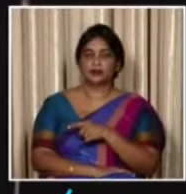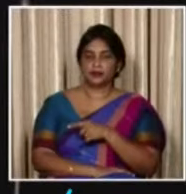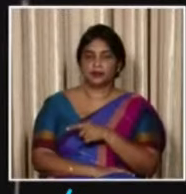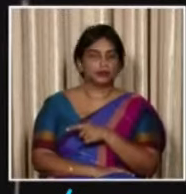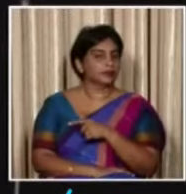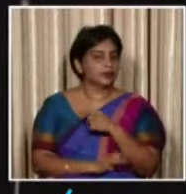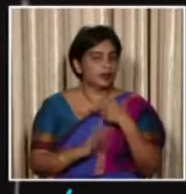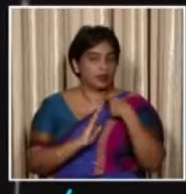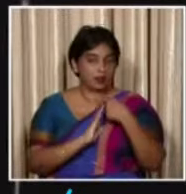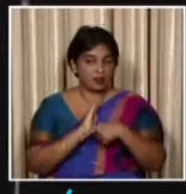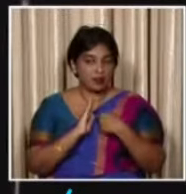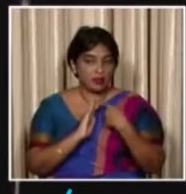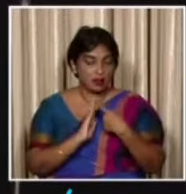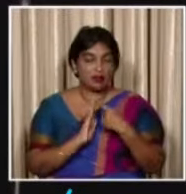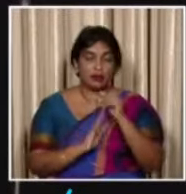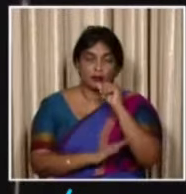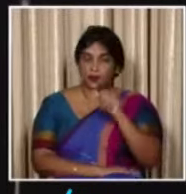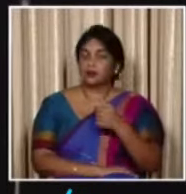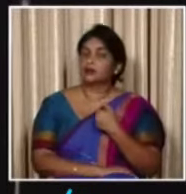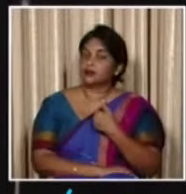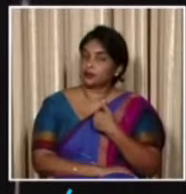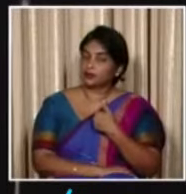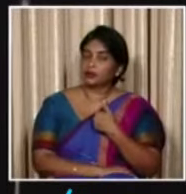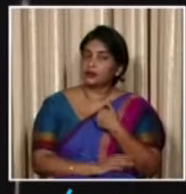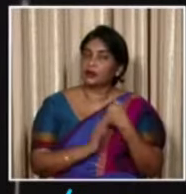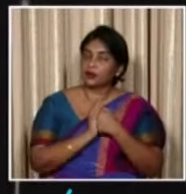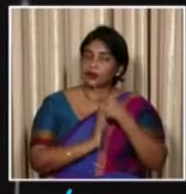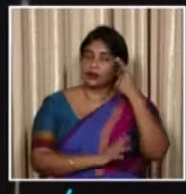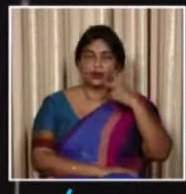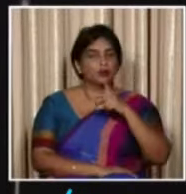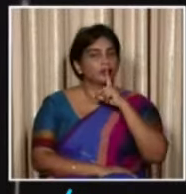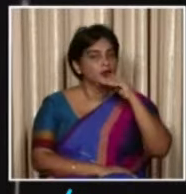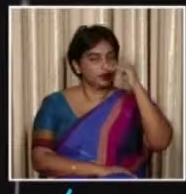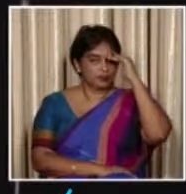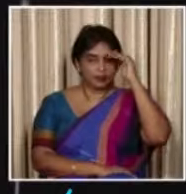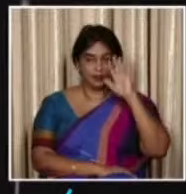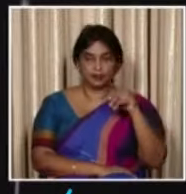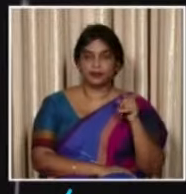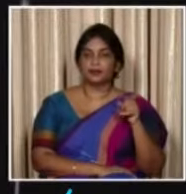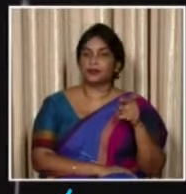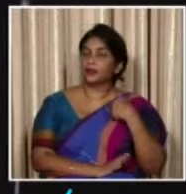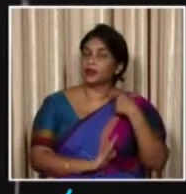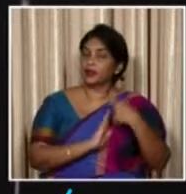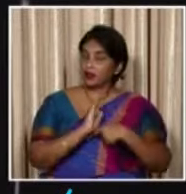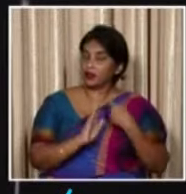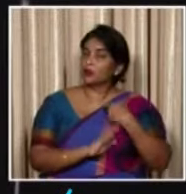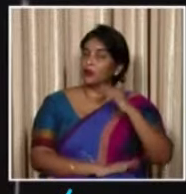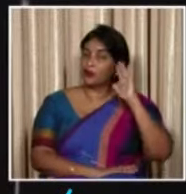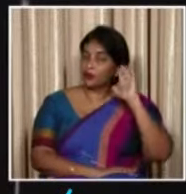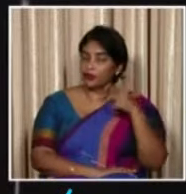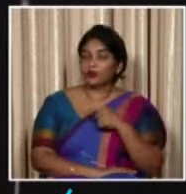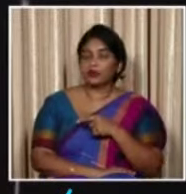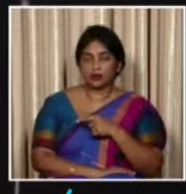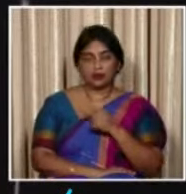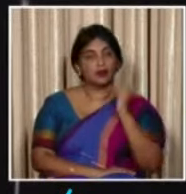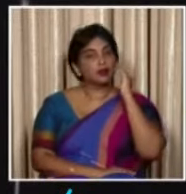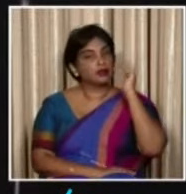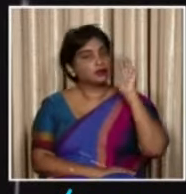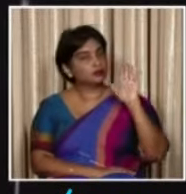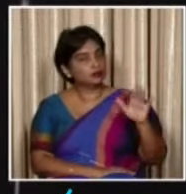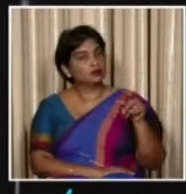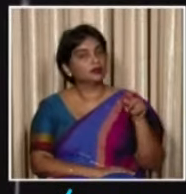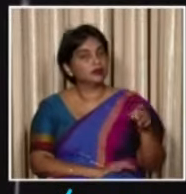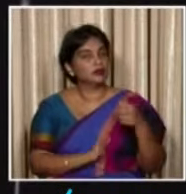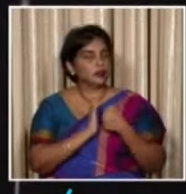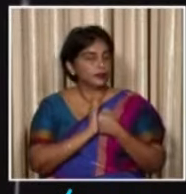අපේ රට ගත්තොත් අත්ත වශයෙන්ම ගරු නියෝජ්‍ය කතාරාගතුමනි අපේ රට විශේෂයෙන්ම කාන්තාවන්ට